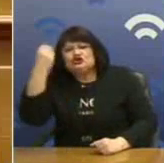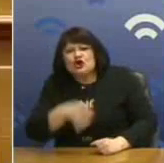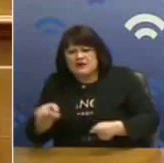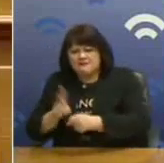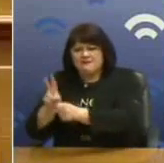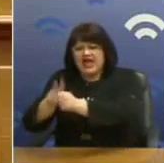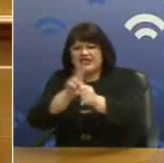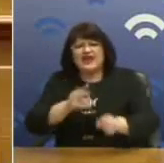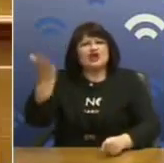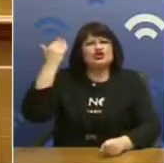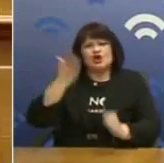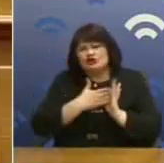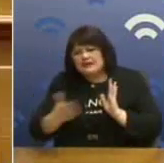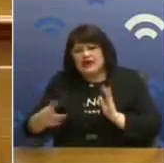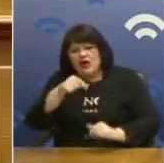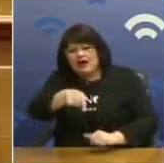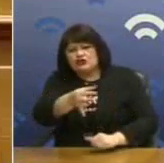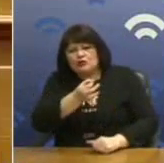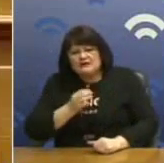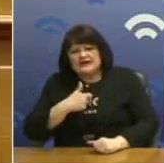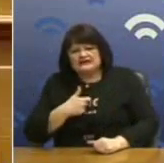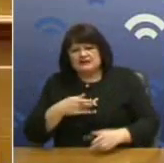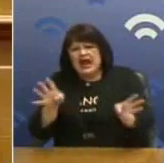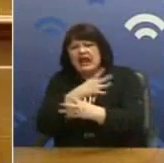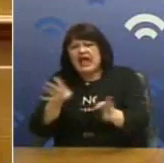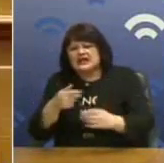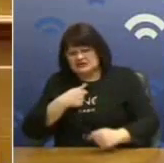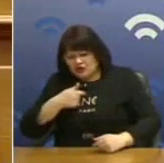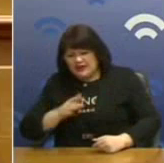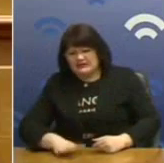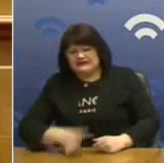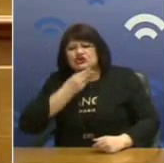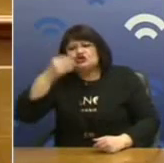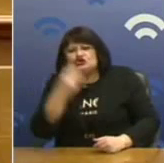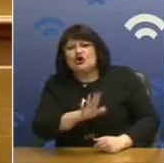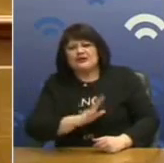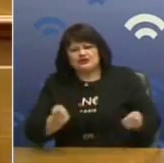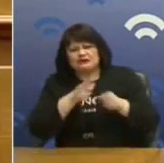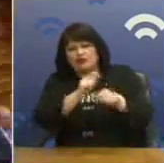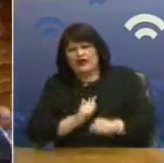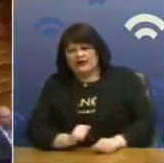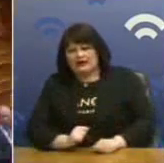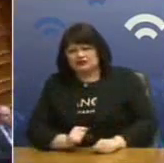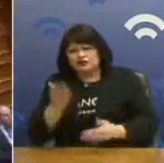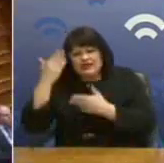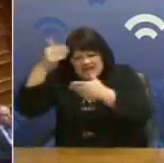περίοδου αυτό που κάνατε σήμερα. Όχι λαϊκισμός ο δικός μας. Και είναι ντροπή σας αυτό.